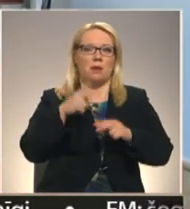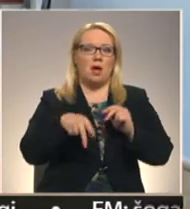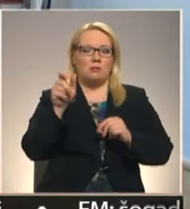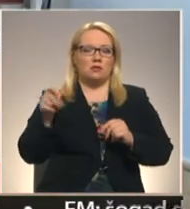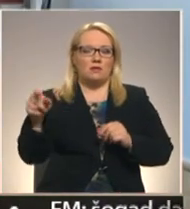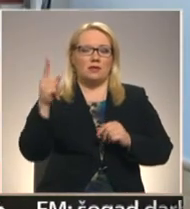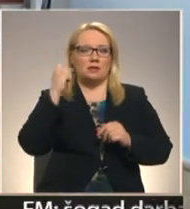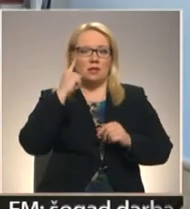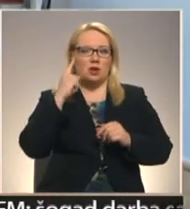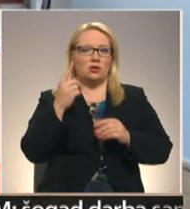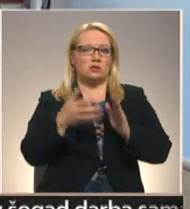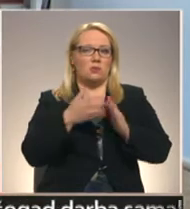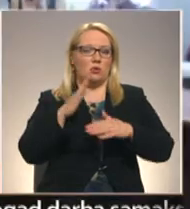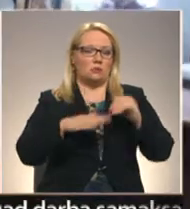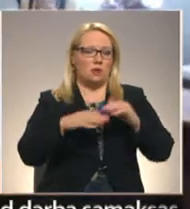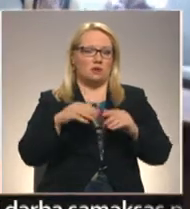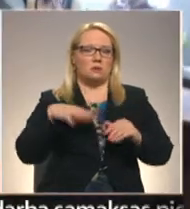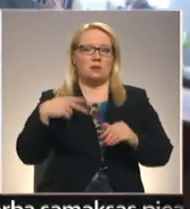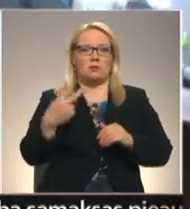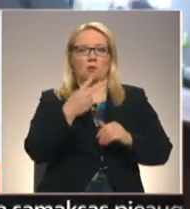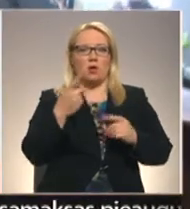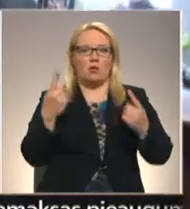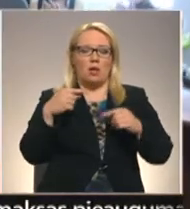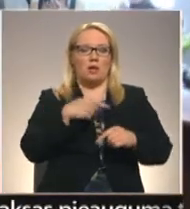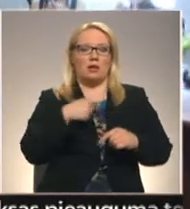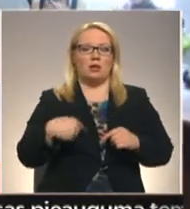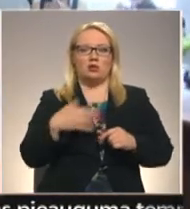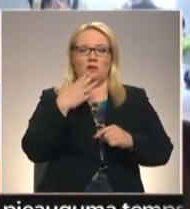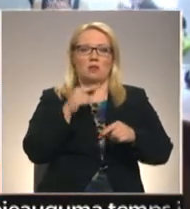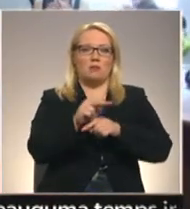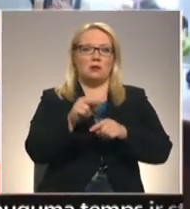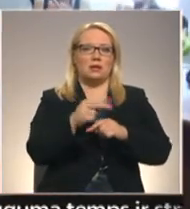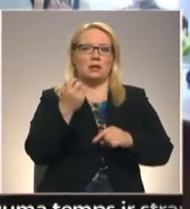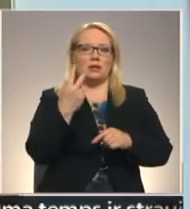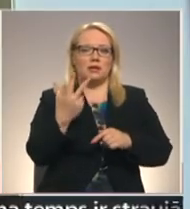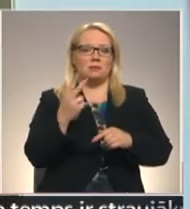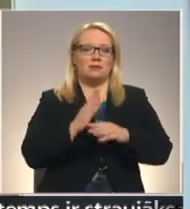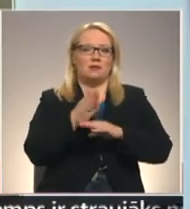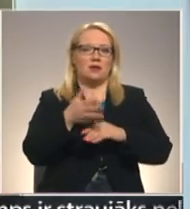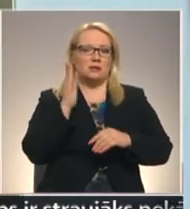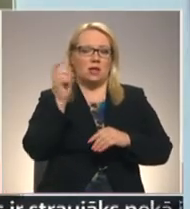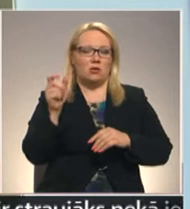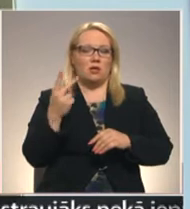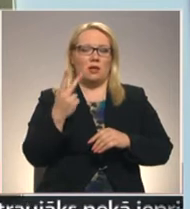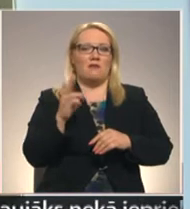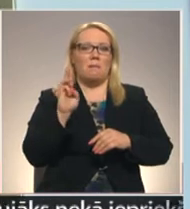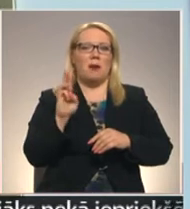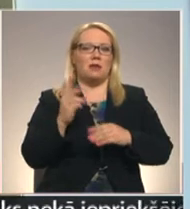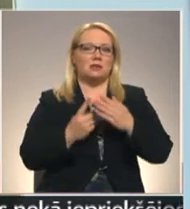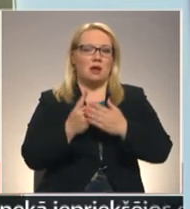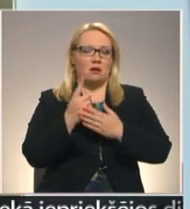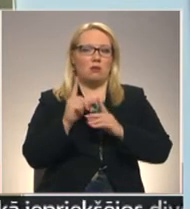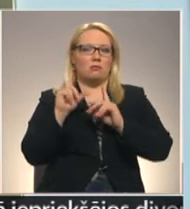zināšanas izmantos praksē. Nākamajā studiju gadā ķīniešu valodu visā Latvijā mācīs 13 vieslektori. Divi no tiem būs ar maģistra grādu un